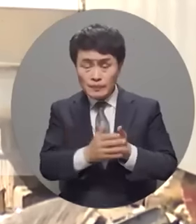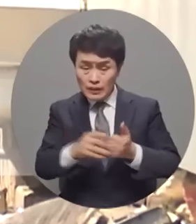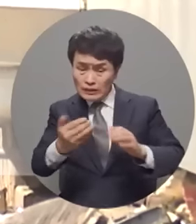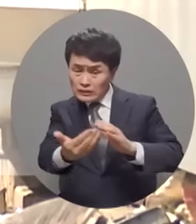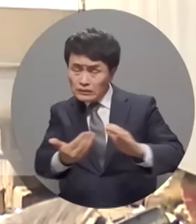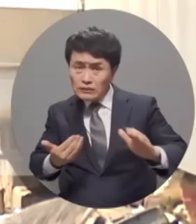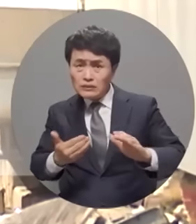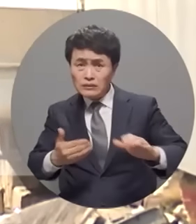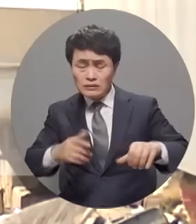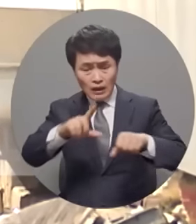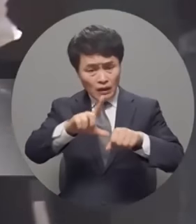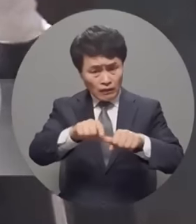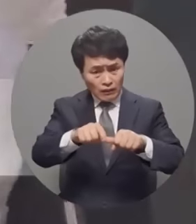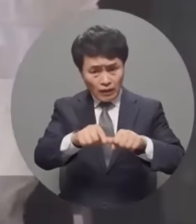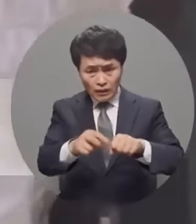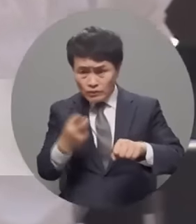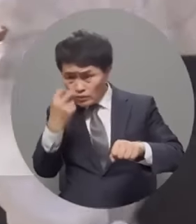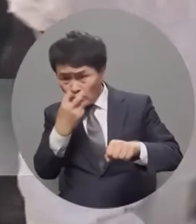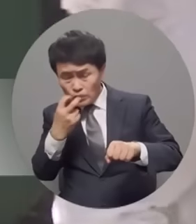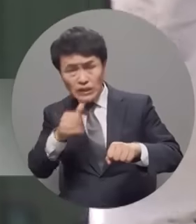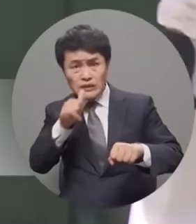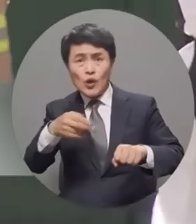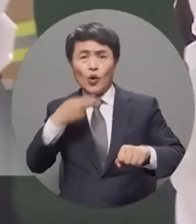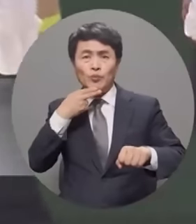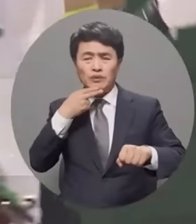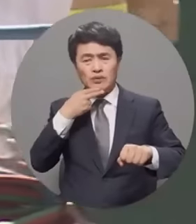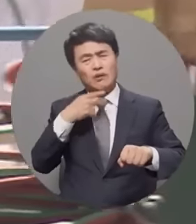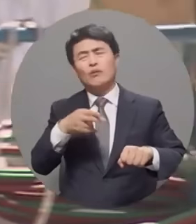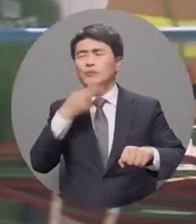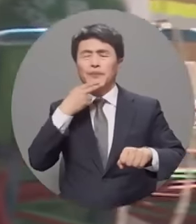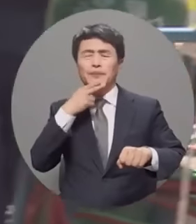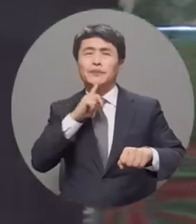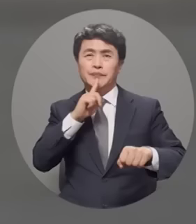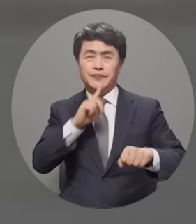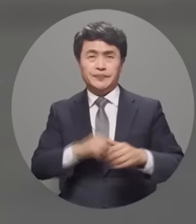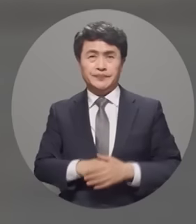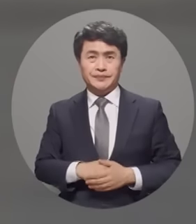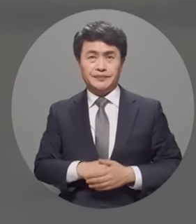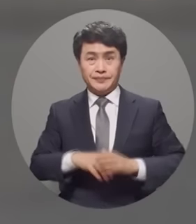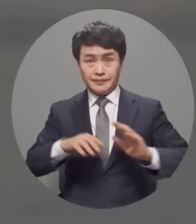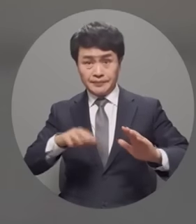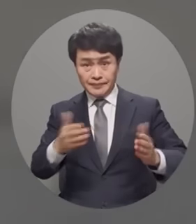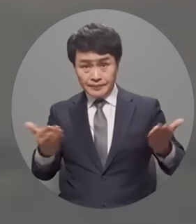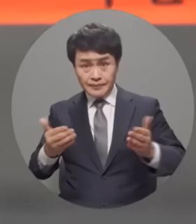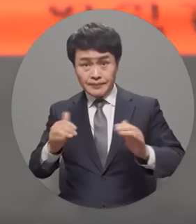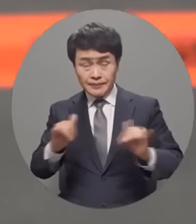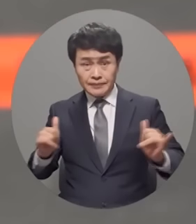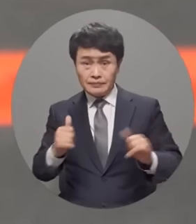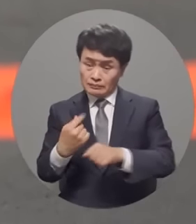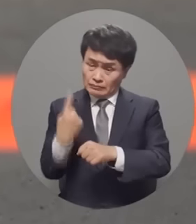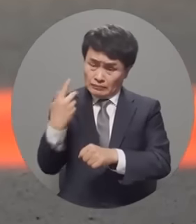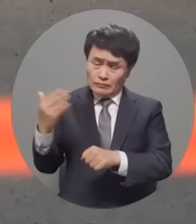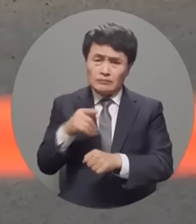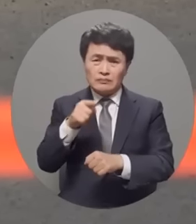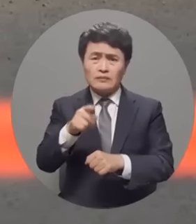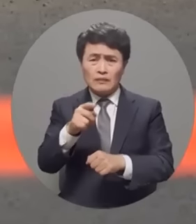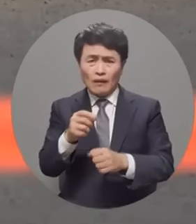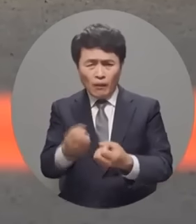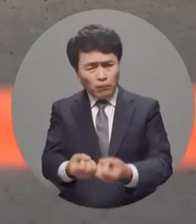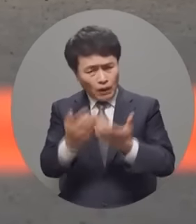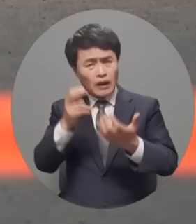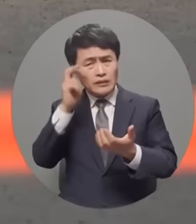직전에는 가스 농도 측정도 제대로 이루어지지 않은 것으로 전해졌습니다. 현장 노동자들은 수년 전부터 예견된